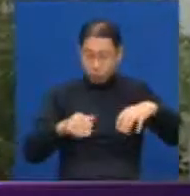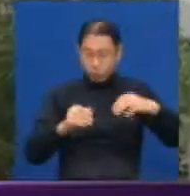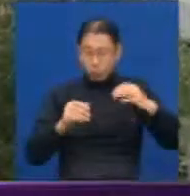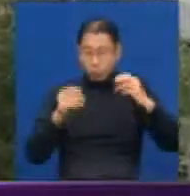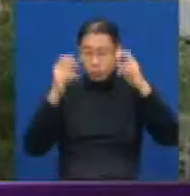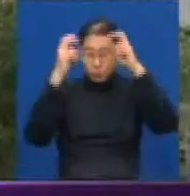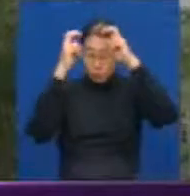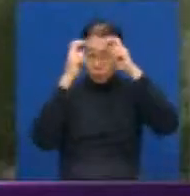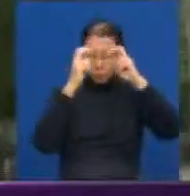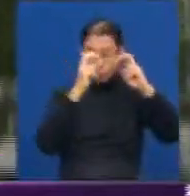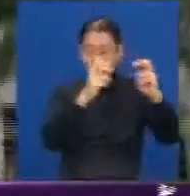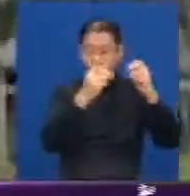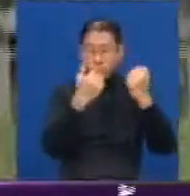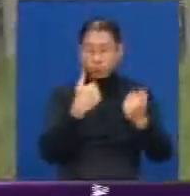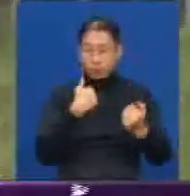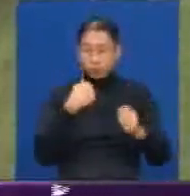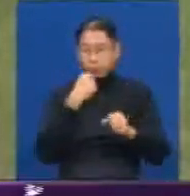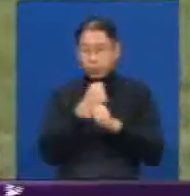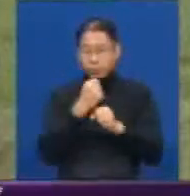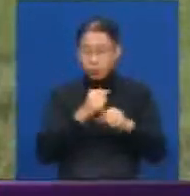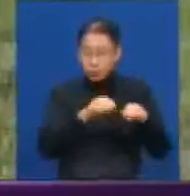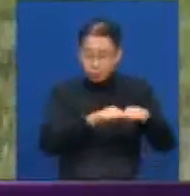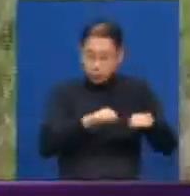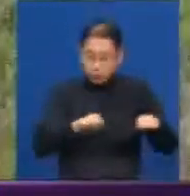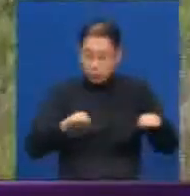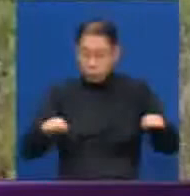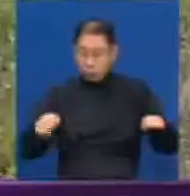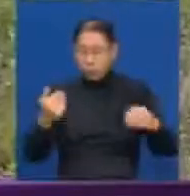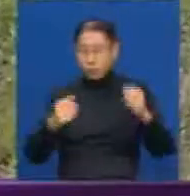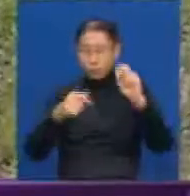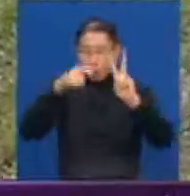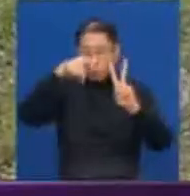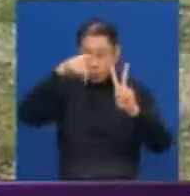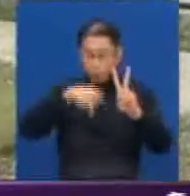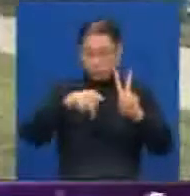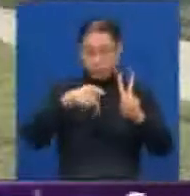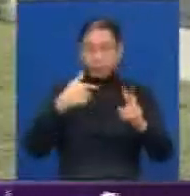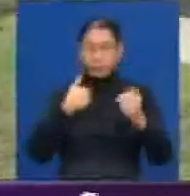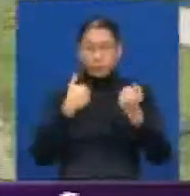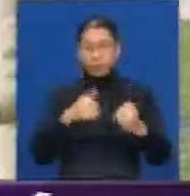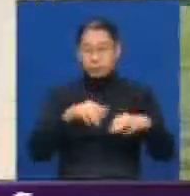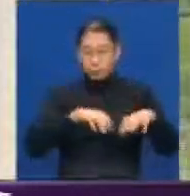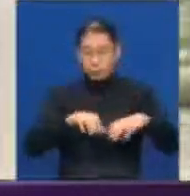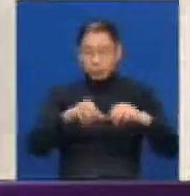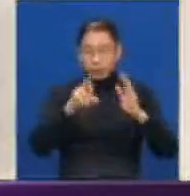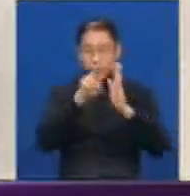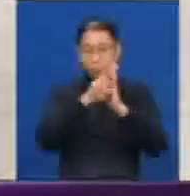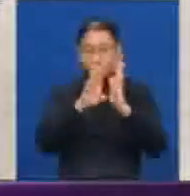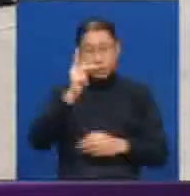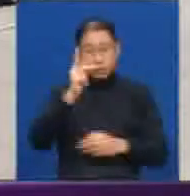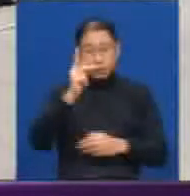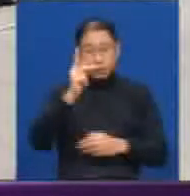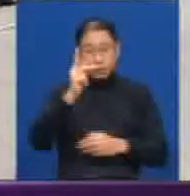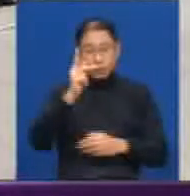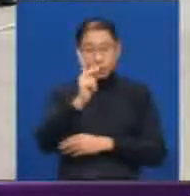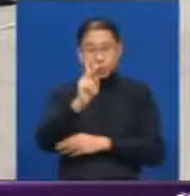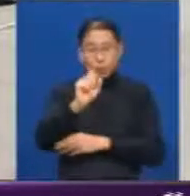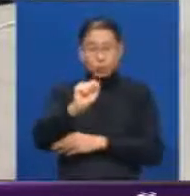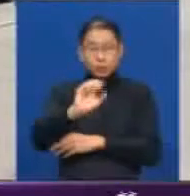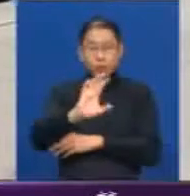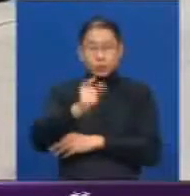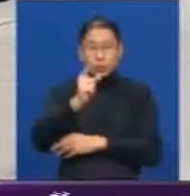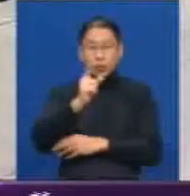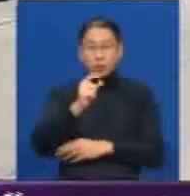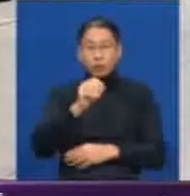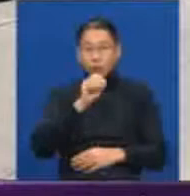แอร์พอร์ตลิงก์มักกะสันสามารถจอดรถตู้โดยสารได้มากกว่า 2,000 คันการจัดระเบียบรถสาธารณะนี้สภาความสงบแห่งชา